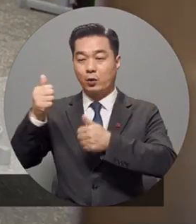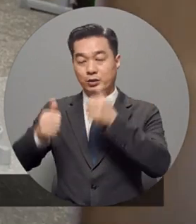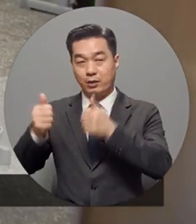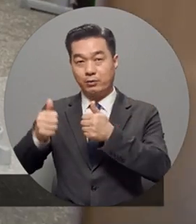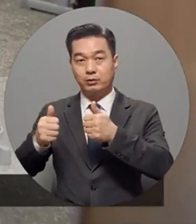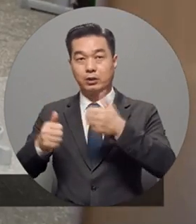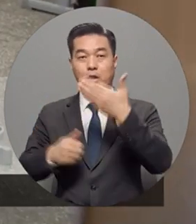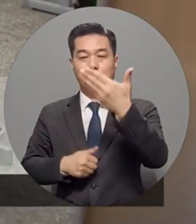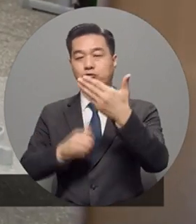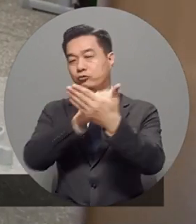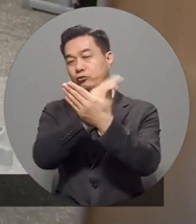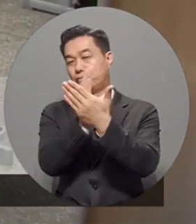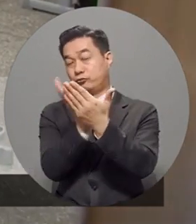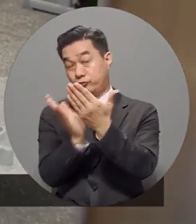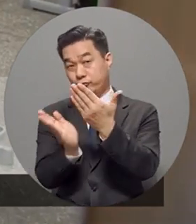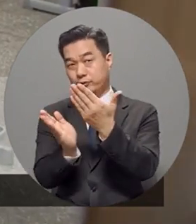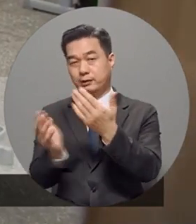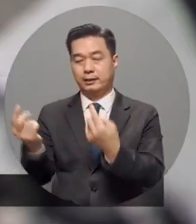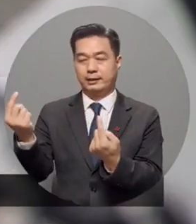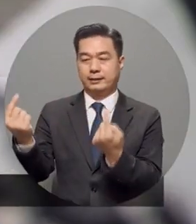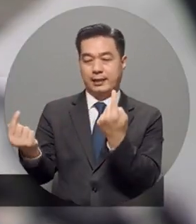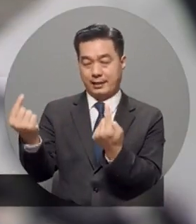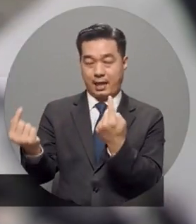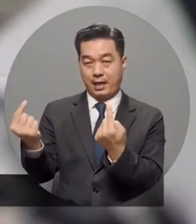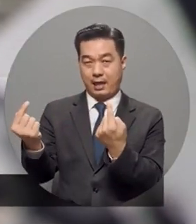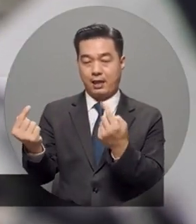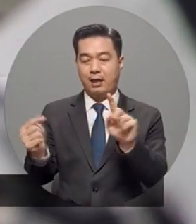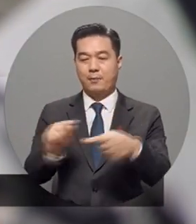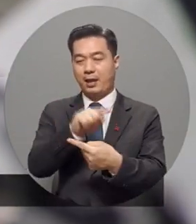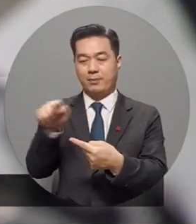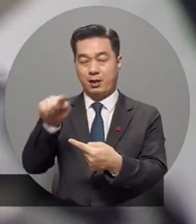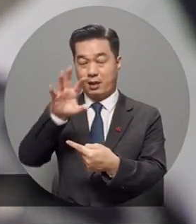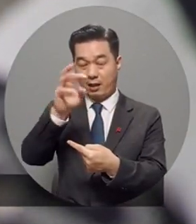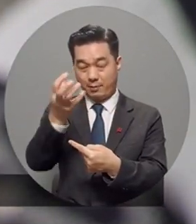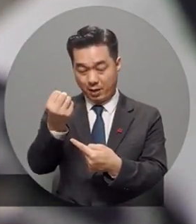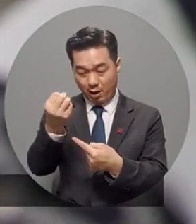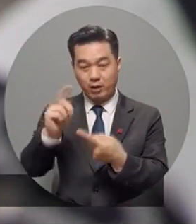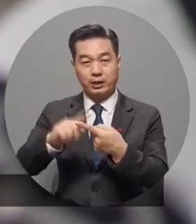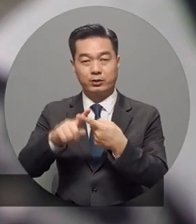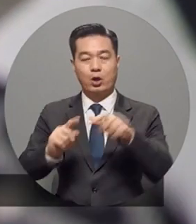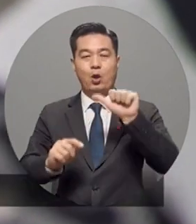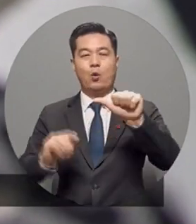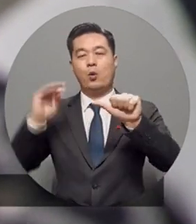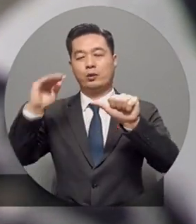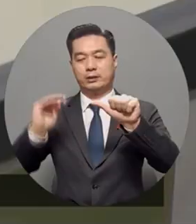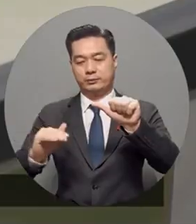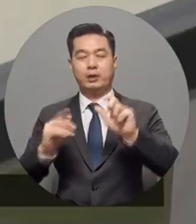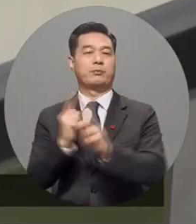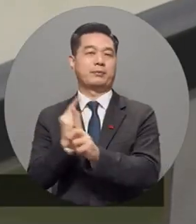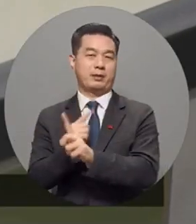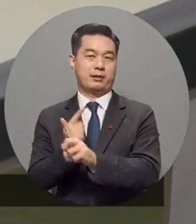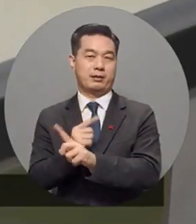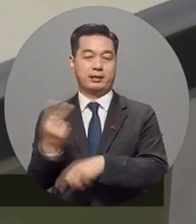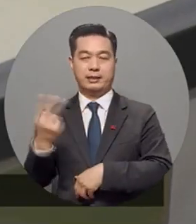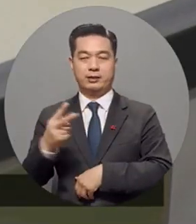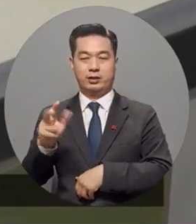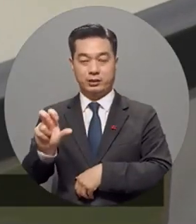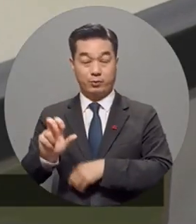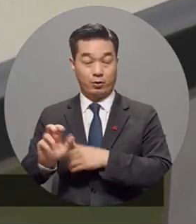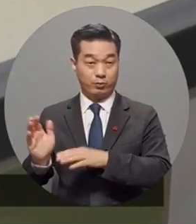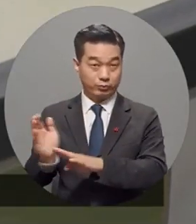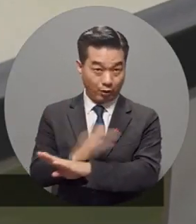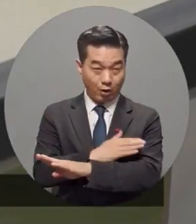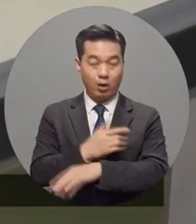상대평가에서 상대평가와 절대평가를 병기하는 5등급제로 바뀝니다. 내후년인 2025년부터